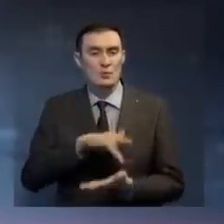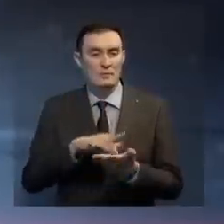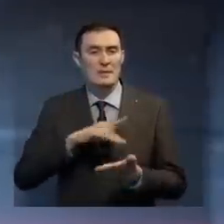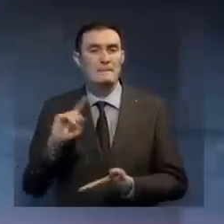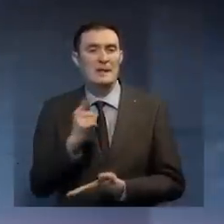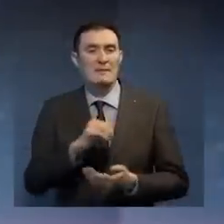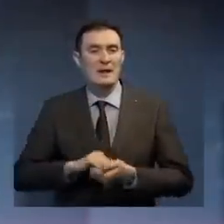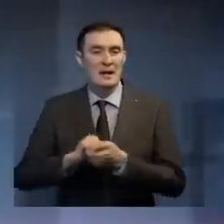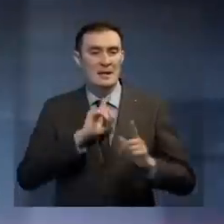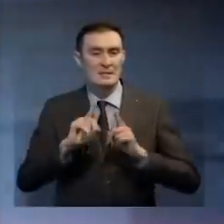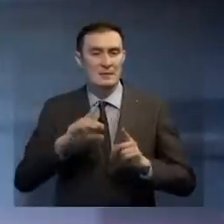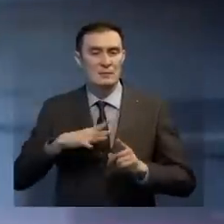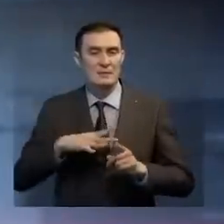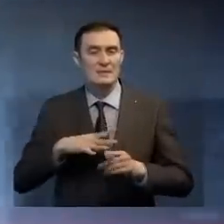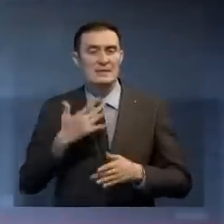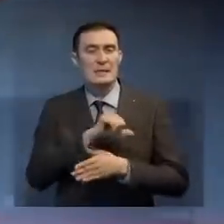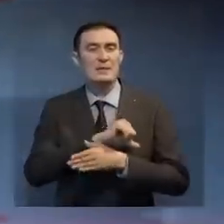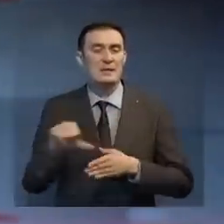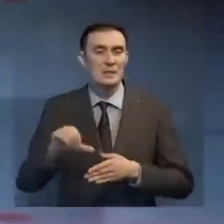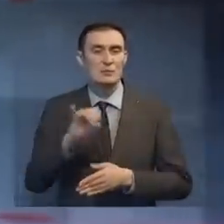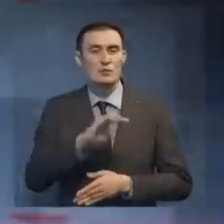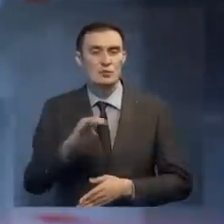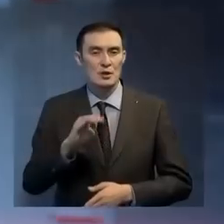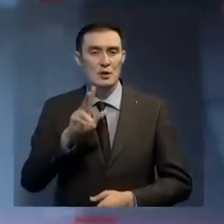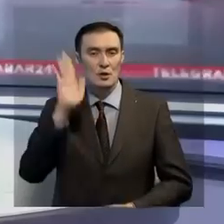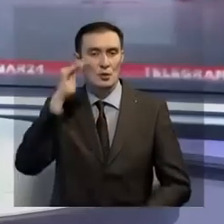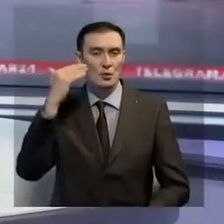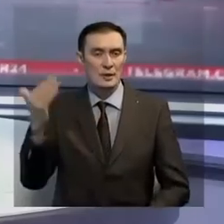первая ассамблея, которая прошла за пределами Южной Кореи.